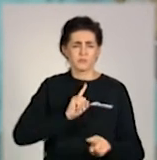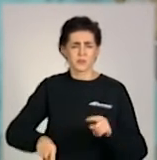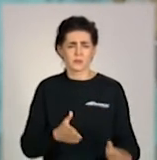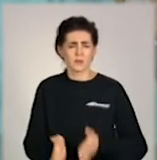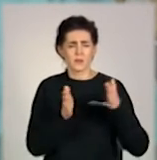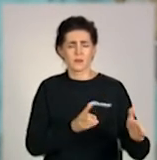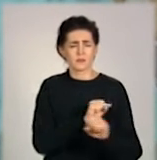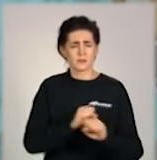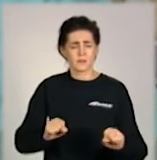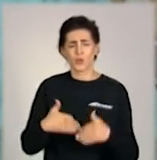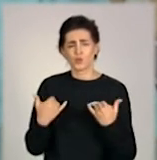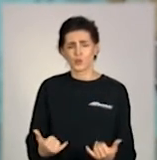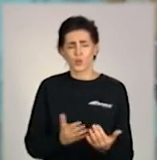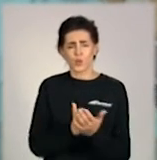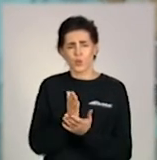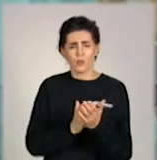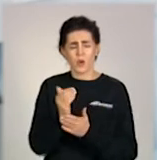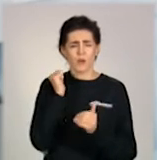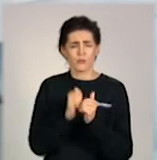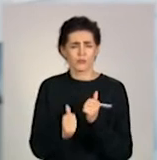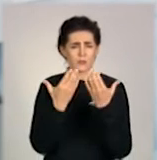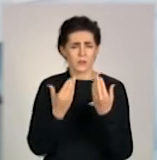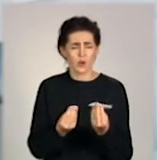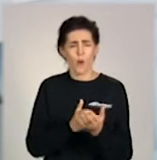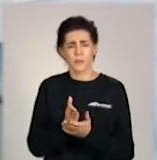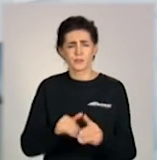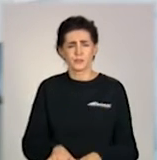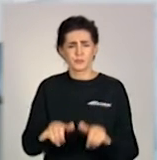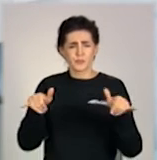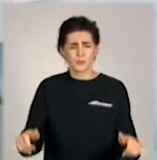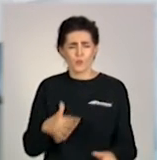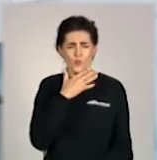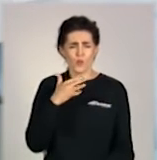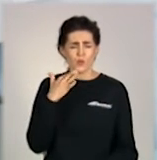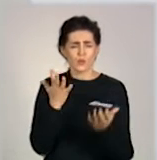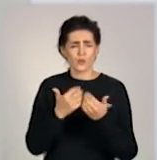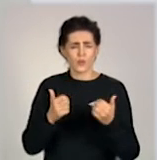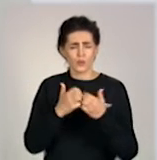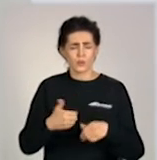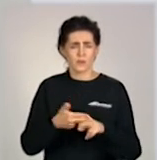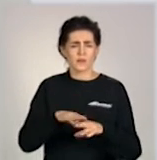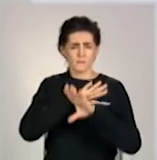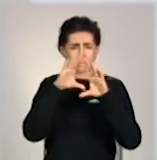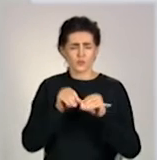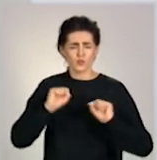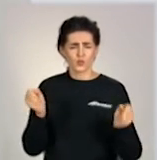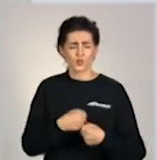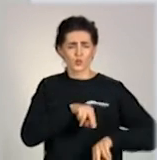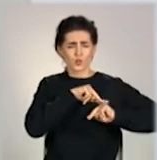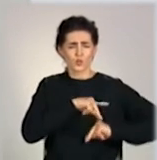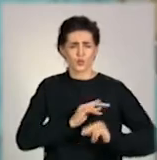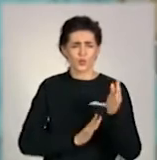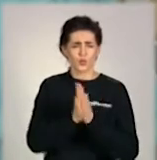подготовить больного. Сейчас мы оперируем каждый день, то есть операции выросли намного. Количество, интенсивность труда выросла